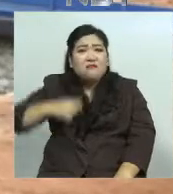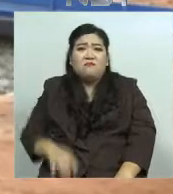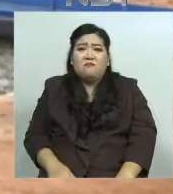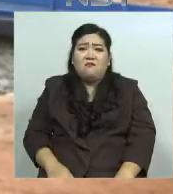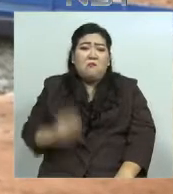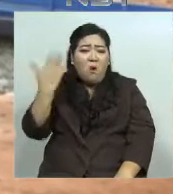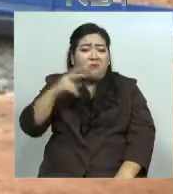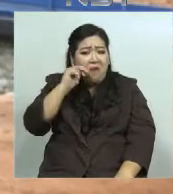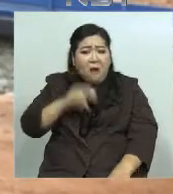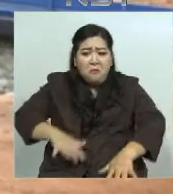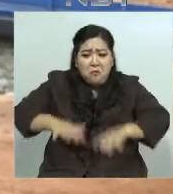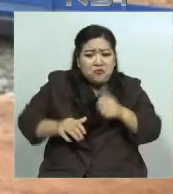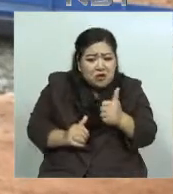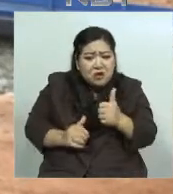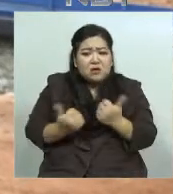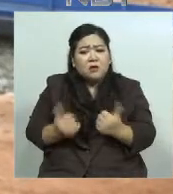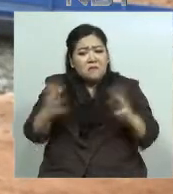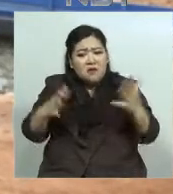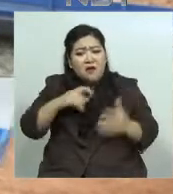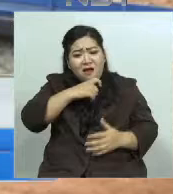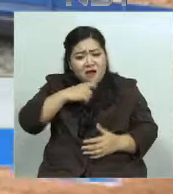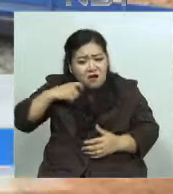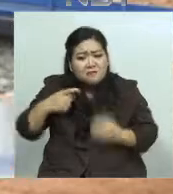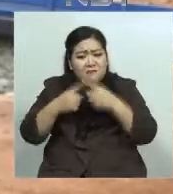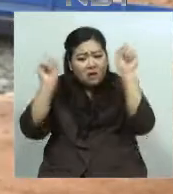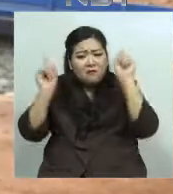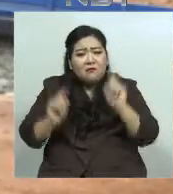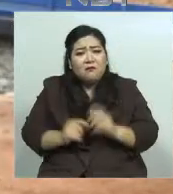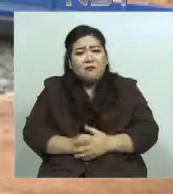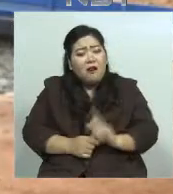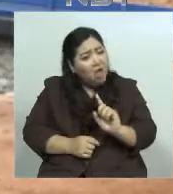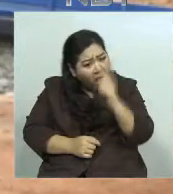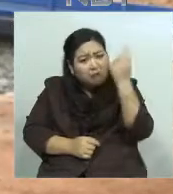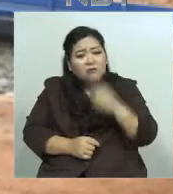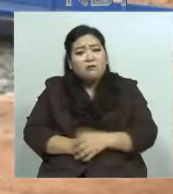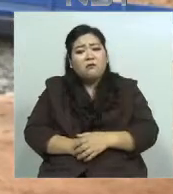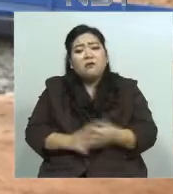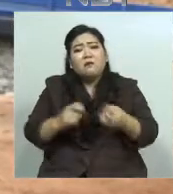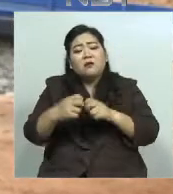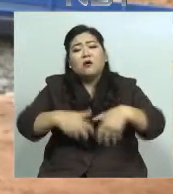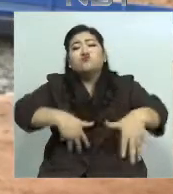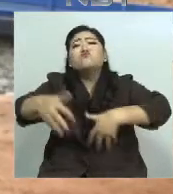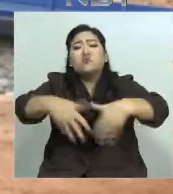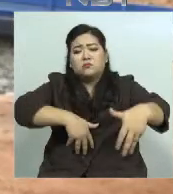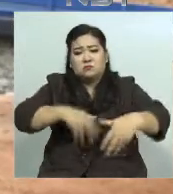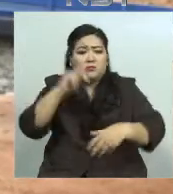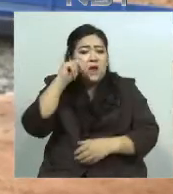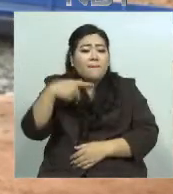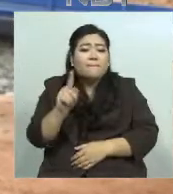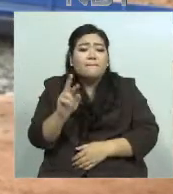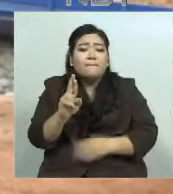ก่งละวะมา ตอนนี้กระทบเป็นไงนะครับ กระทบกับชาวบ้านประปาหมู่บ้านเหมือนกันแล้ว